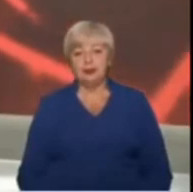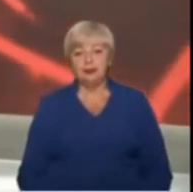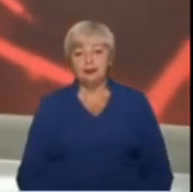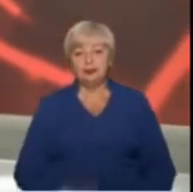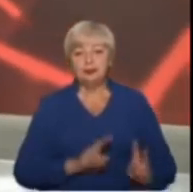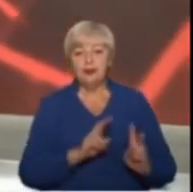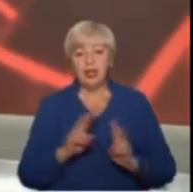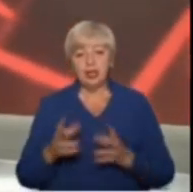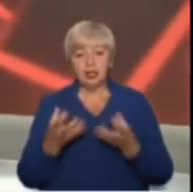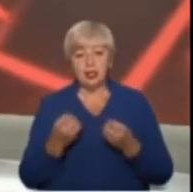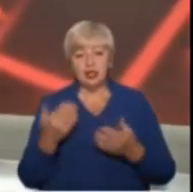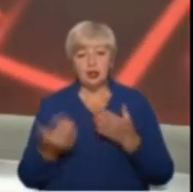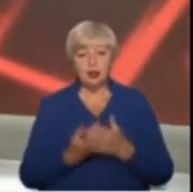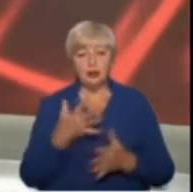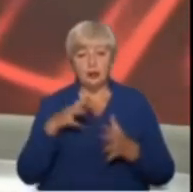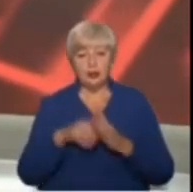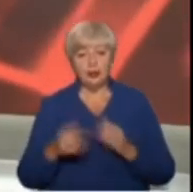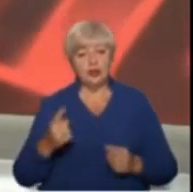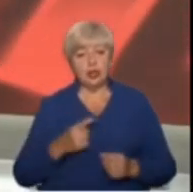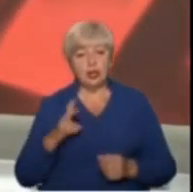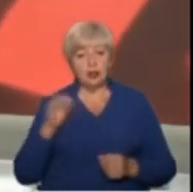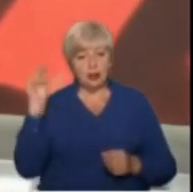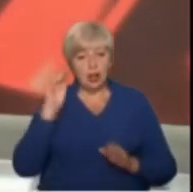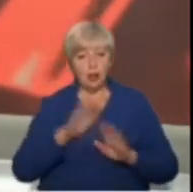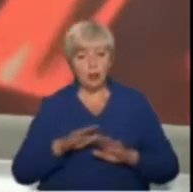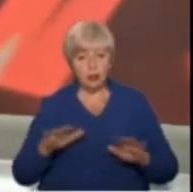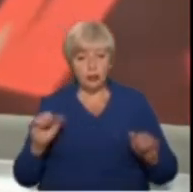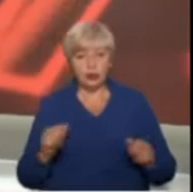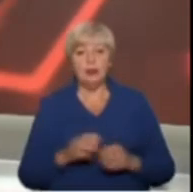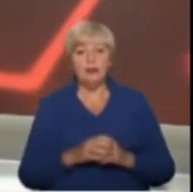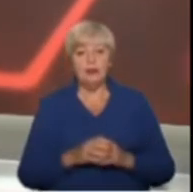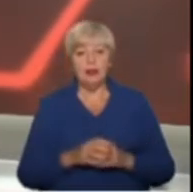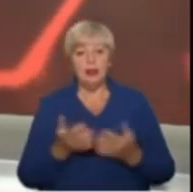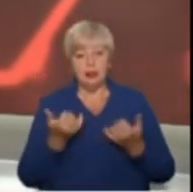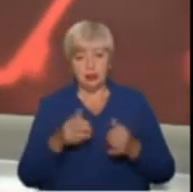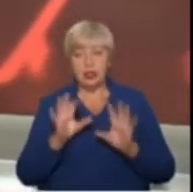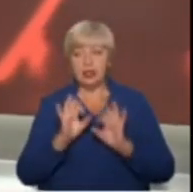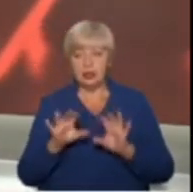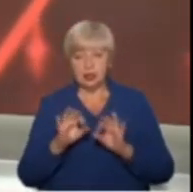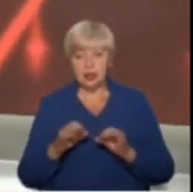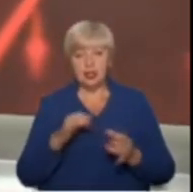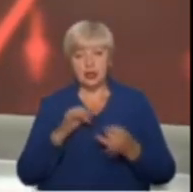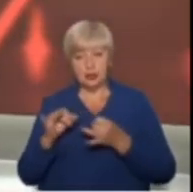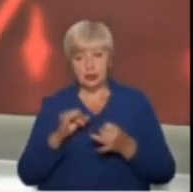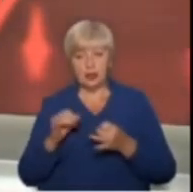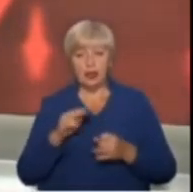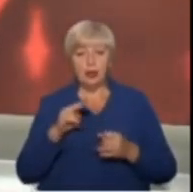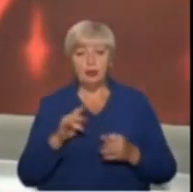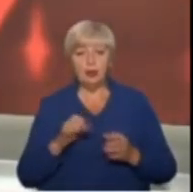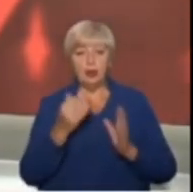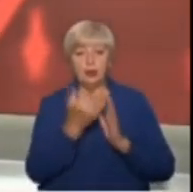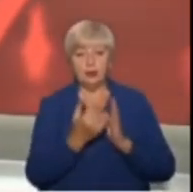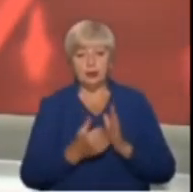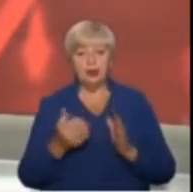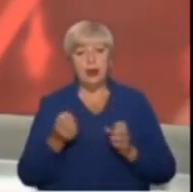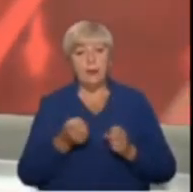Які ще нововведення чекають на учнів? Про єдиний освітній простір йтиметься далі, а саме говоритимемо про програму «Безпечна